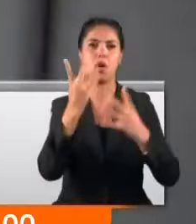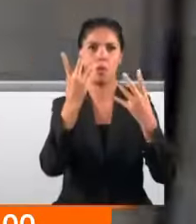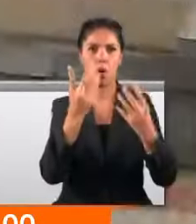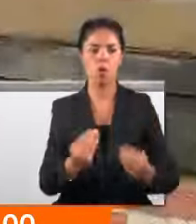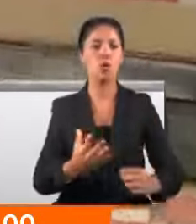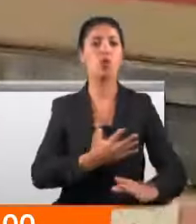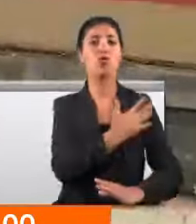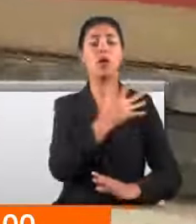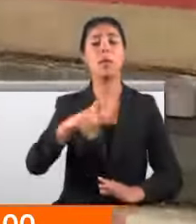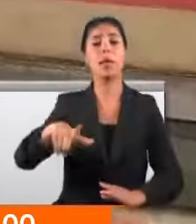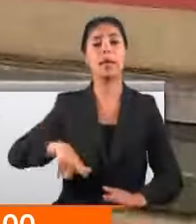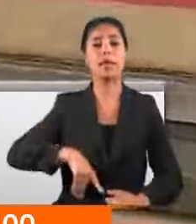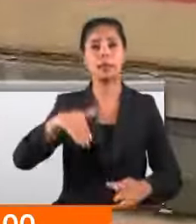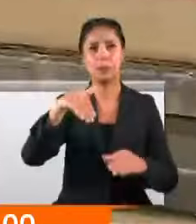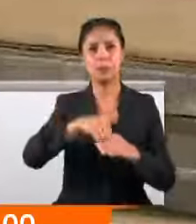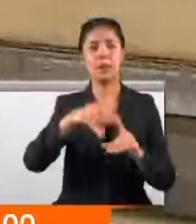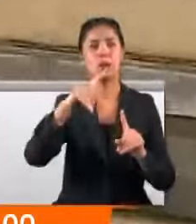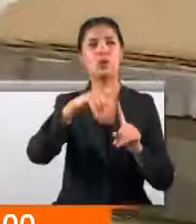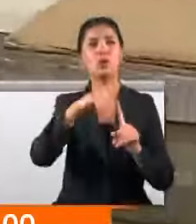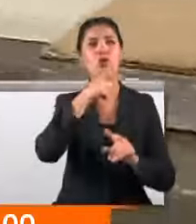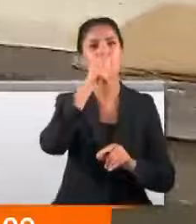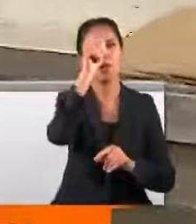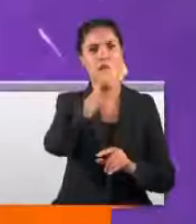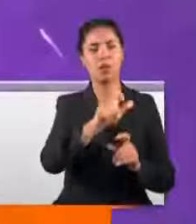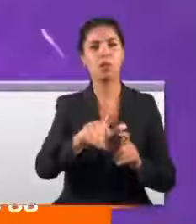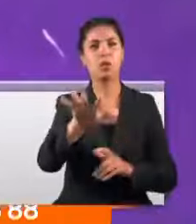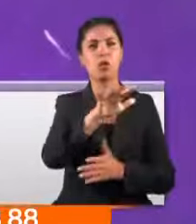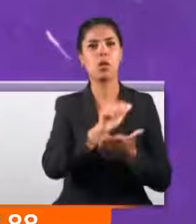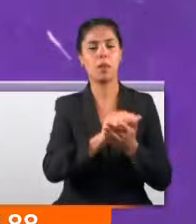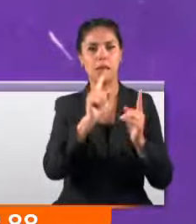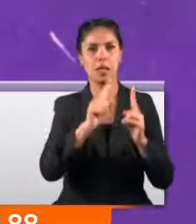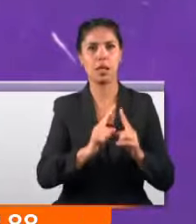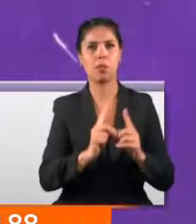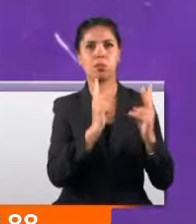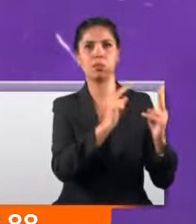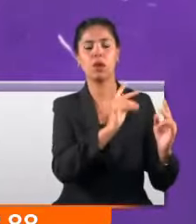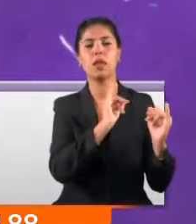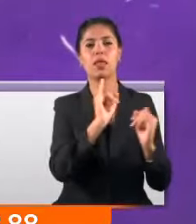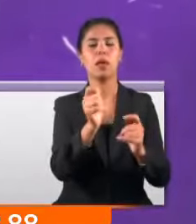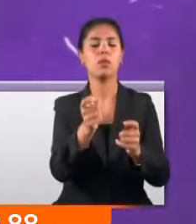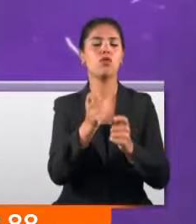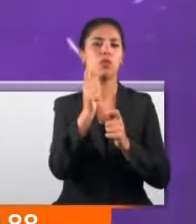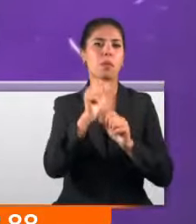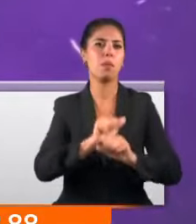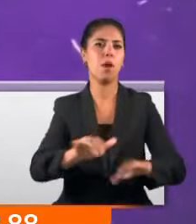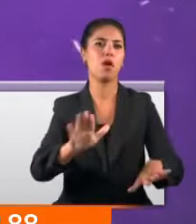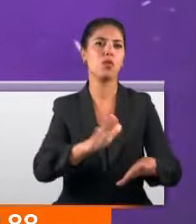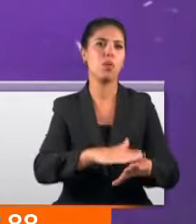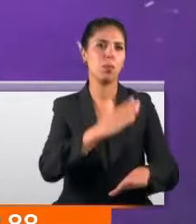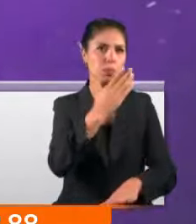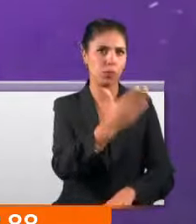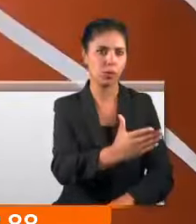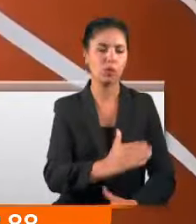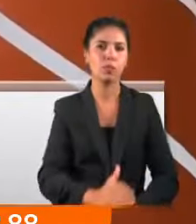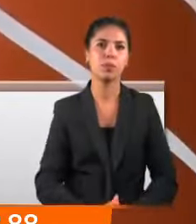CHP İzmir Milletvekili Tuncay Özkan sosyal medya hesabından yaptı tepki çeken paylaşımı.